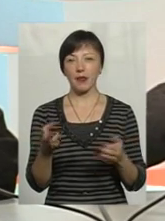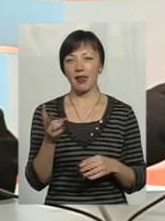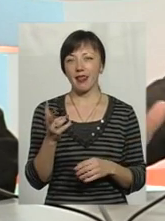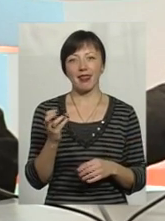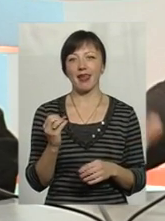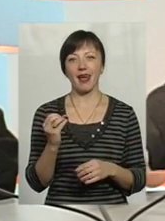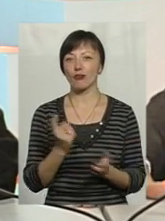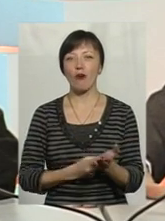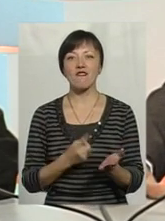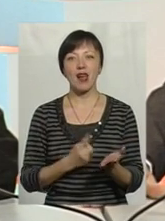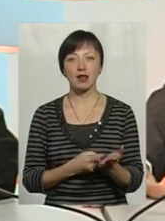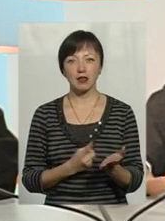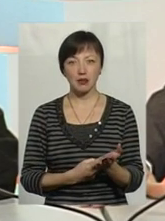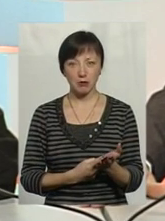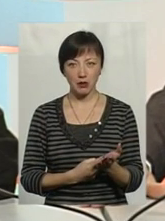поки що недоведеними